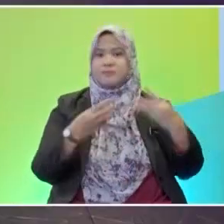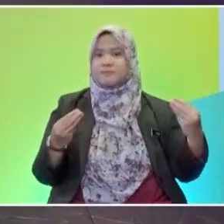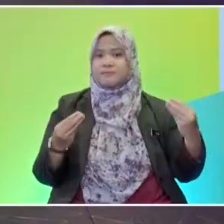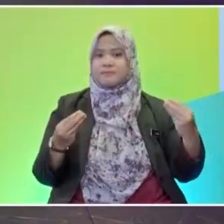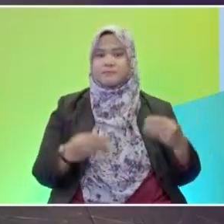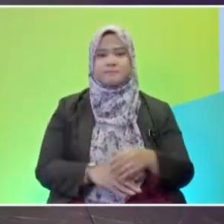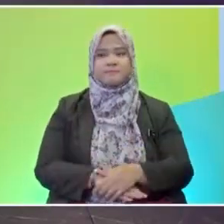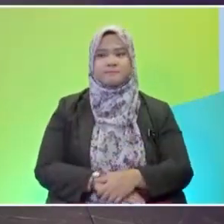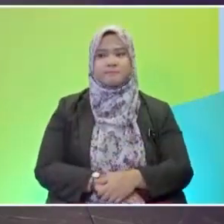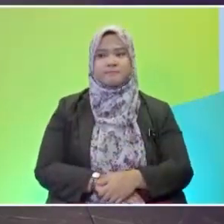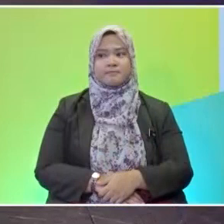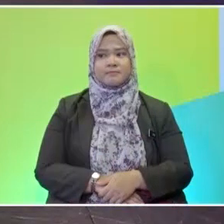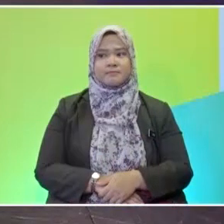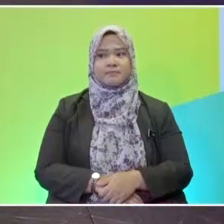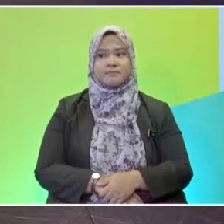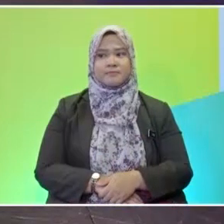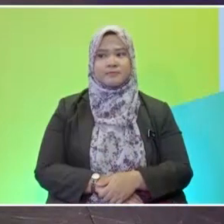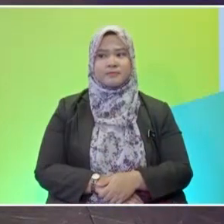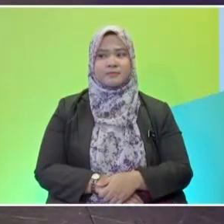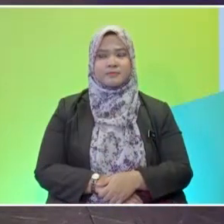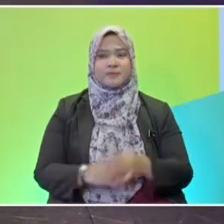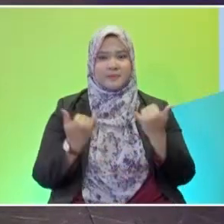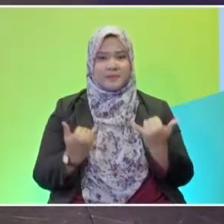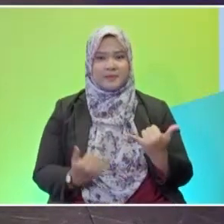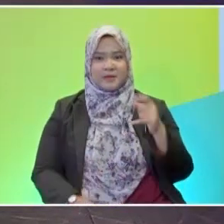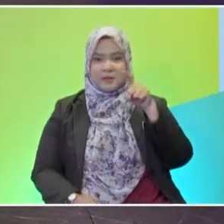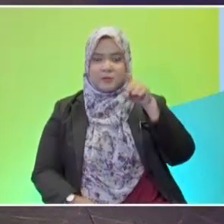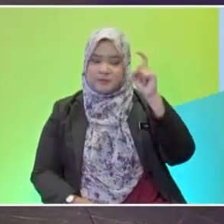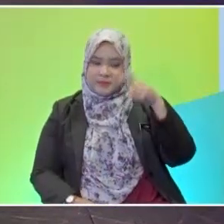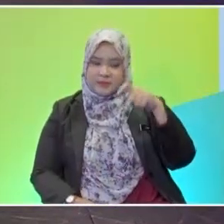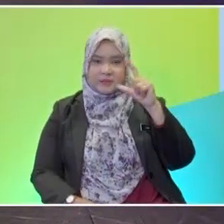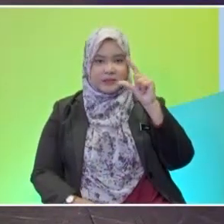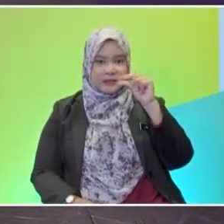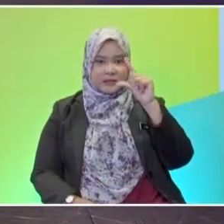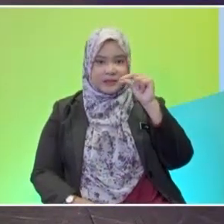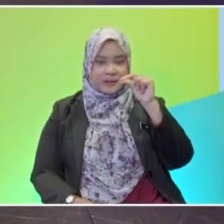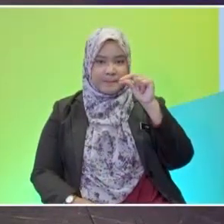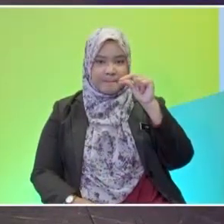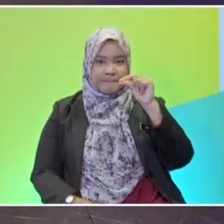perlu gamkan potongan-potongan ketupat ini menjadi satu gambar yang lengkap jadi